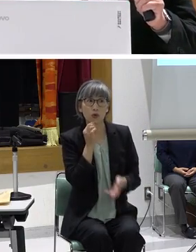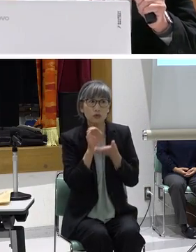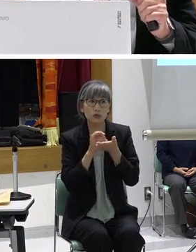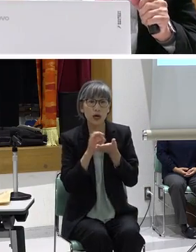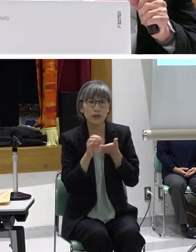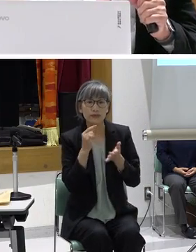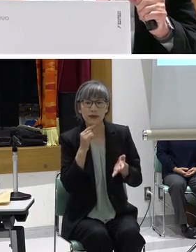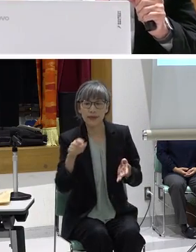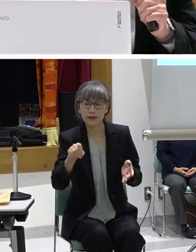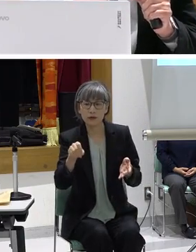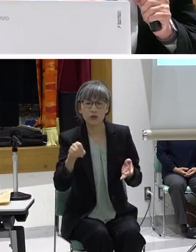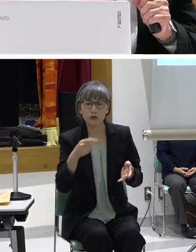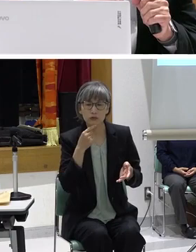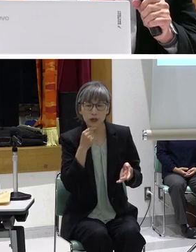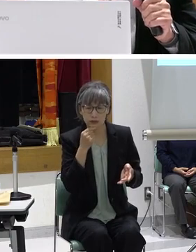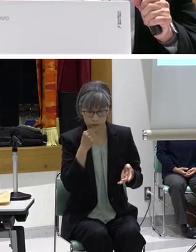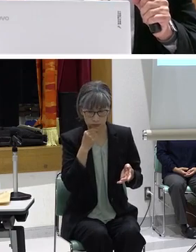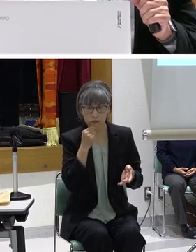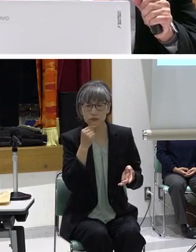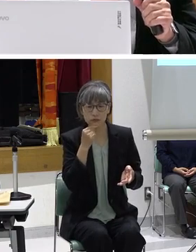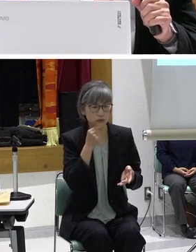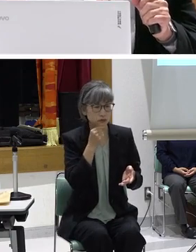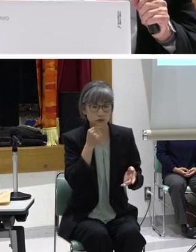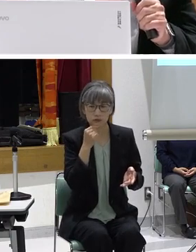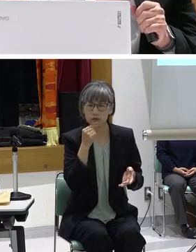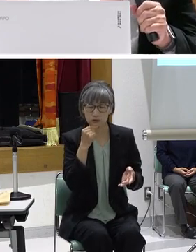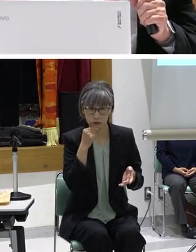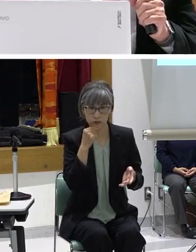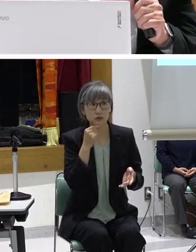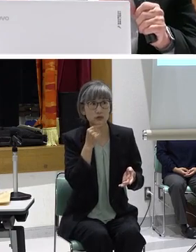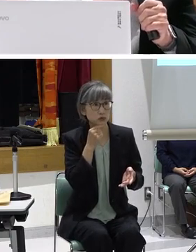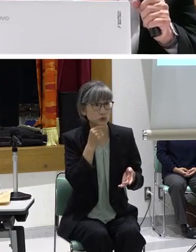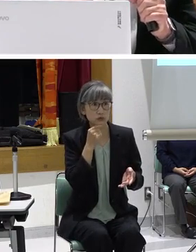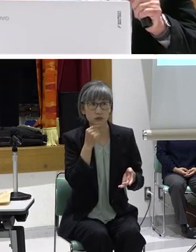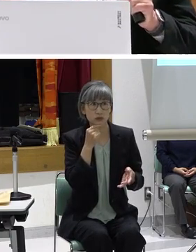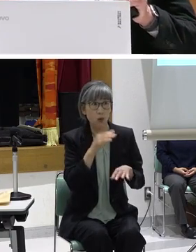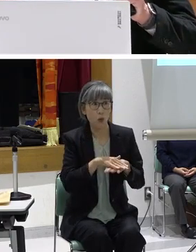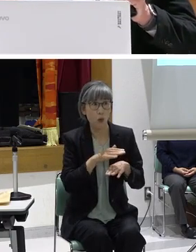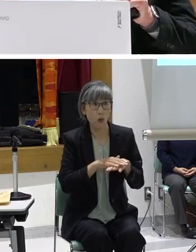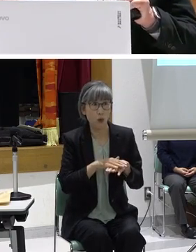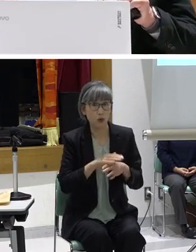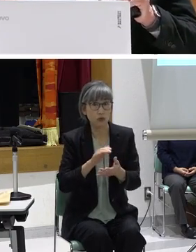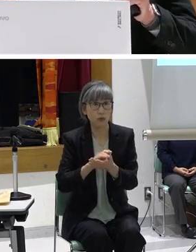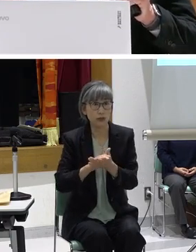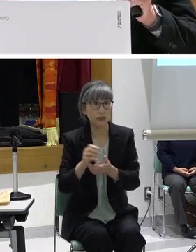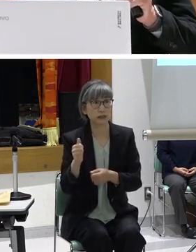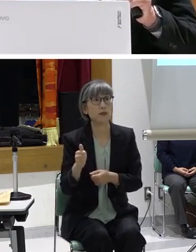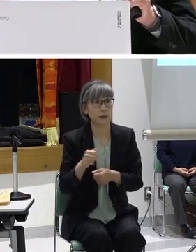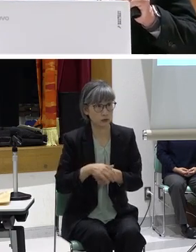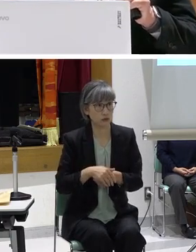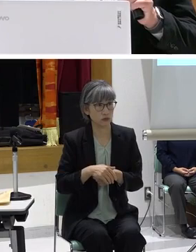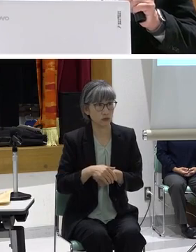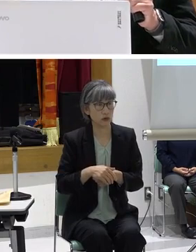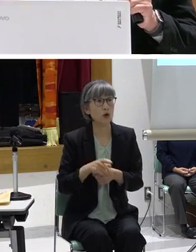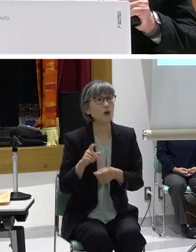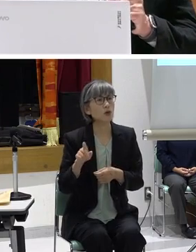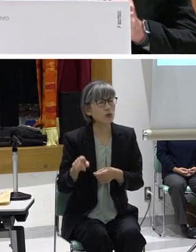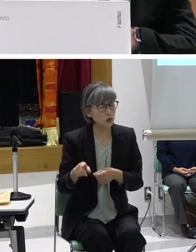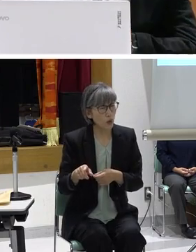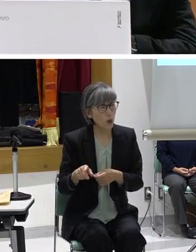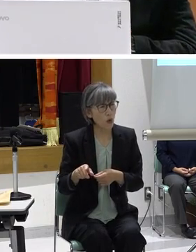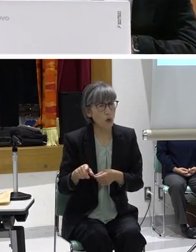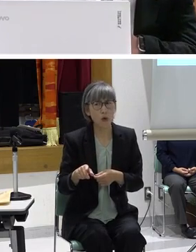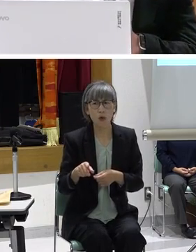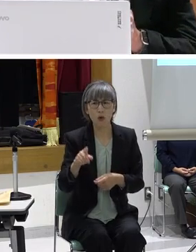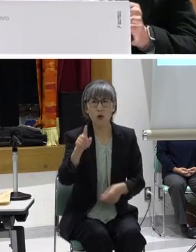電動車椅子のコントロールをする、チンコントロールっていうんですけど、顎でこうコントロール、じゃあそうするとね、車椅子用のボ